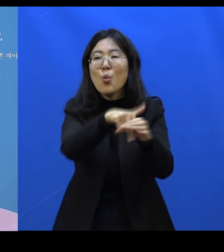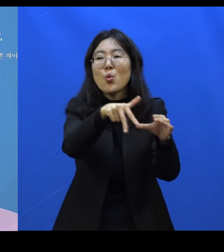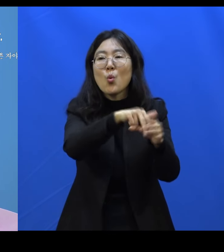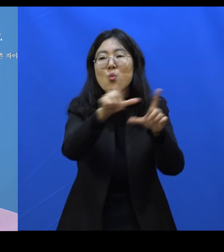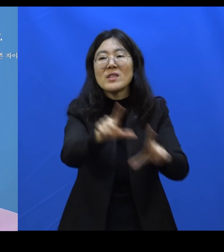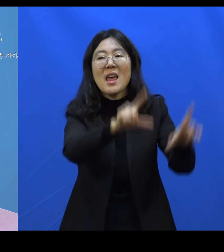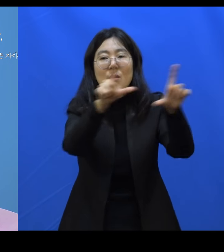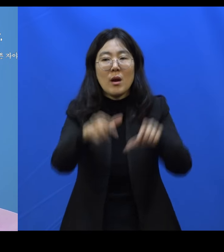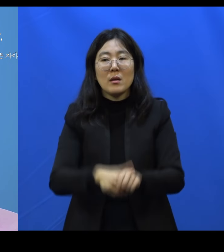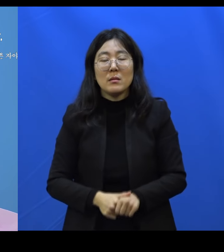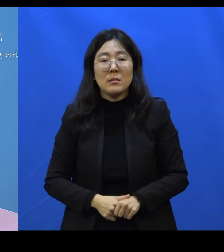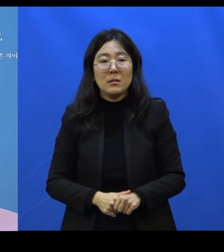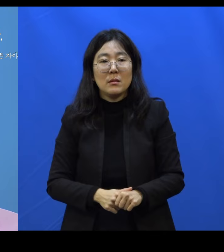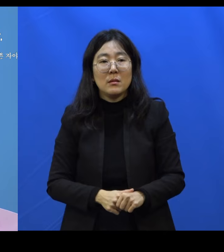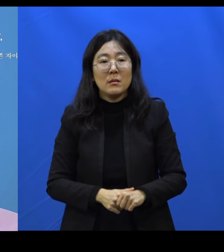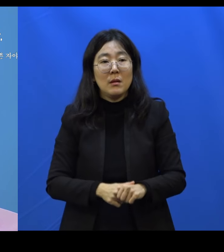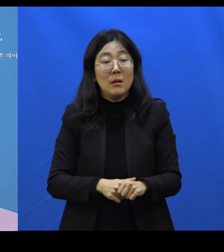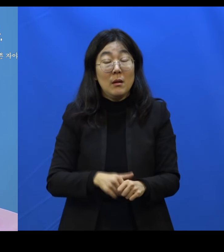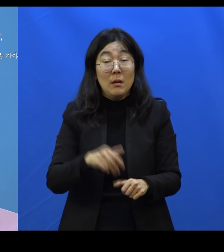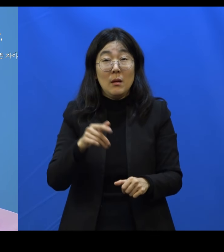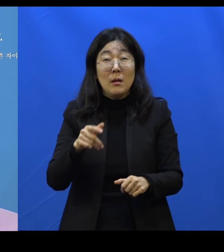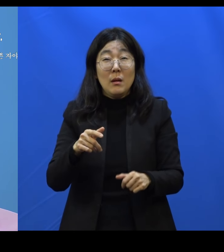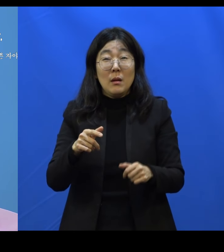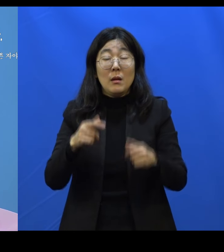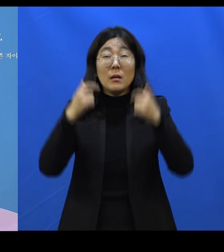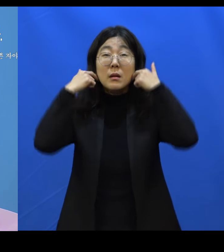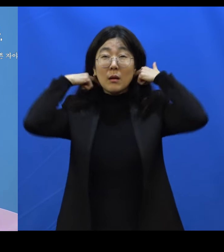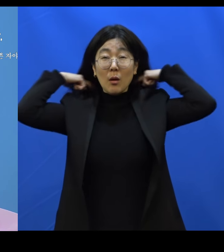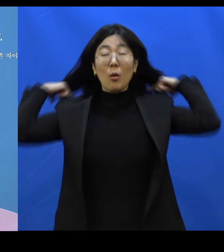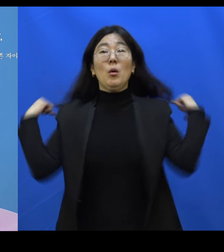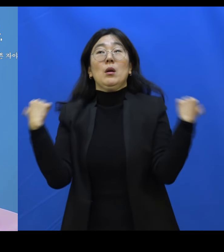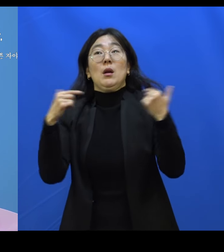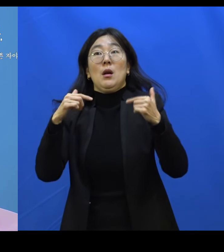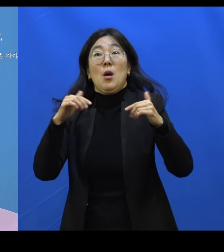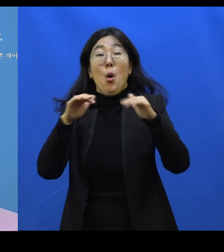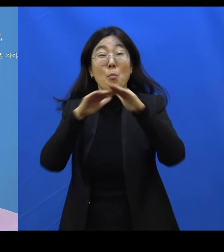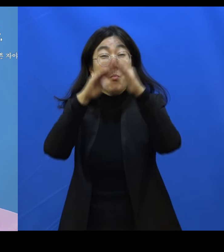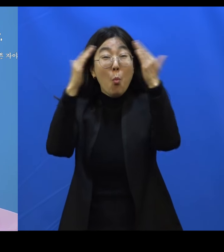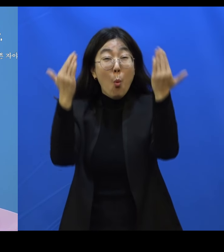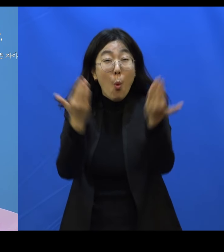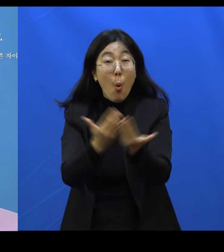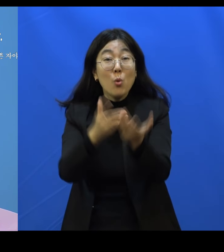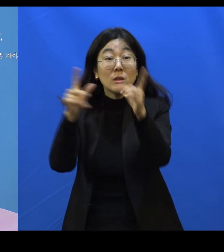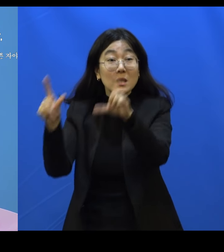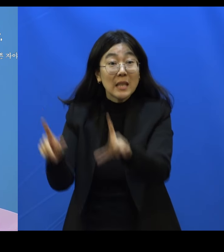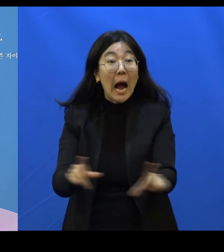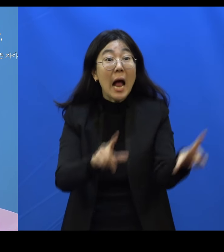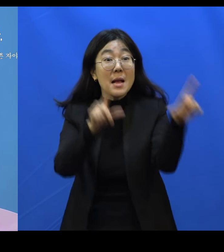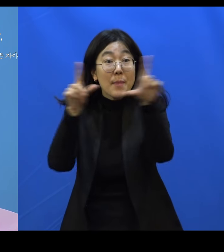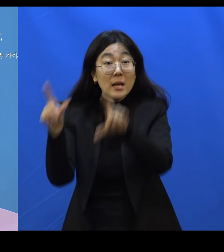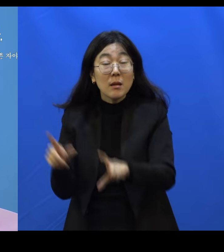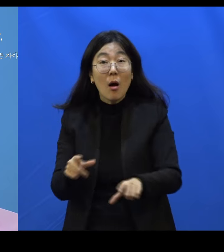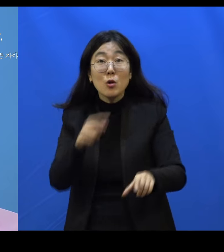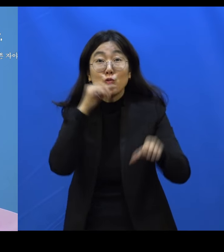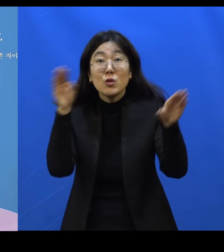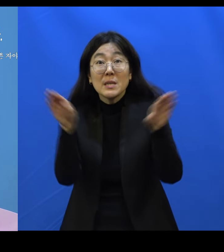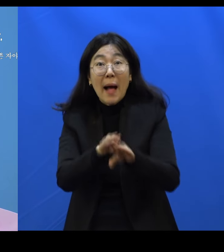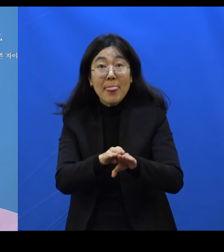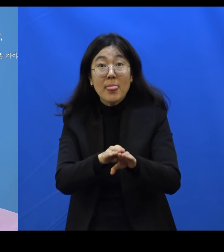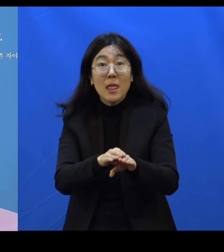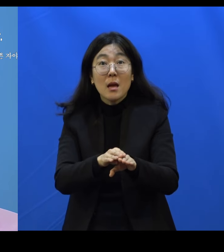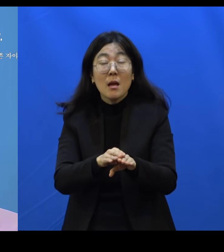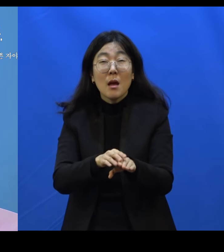그죠? 구도자는 그렇지 않아요. 모든 삶의 상황 속에서 그분과 함께 걸어가는,